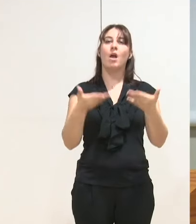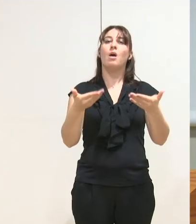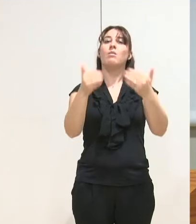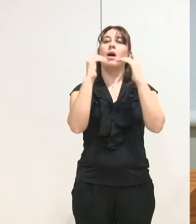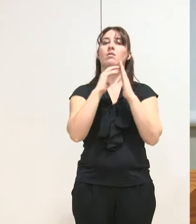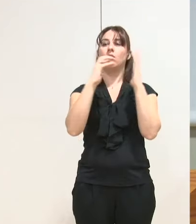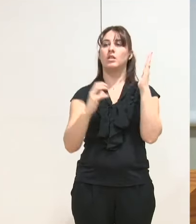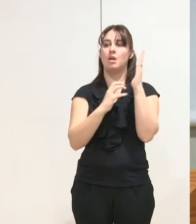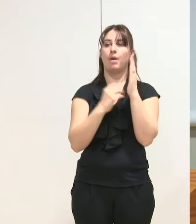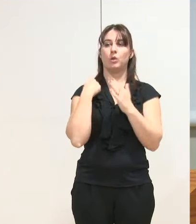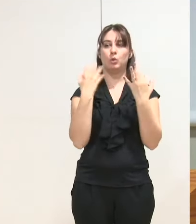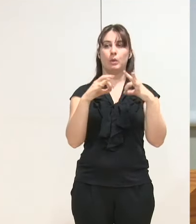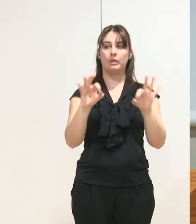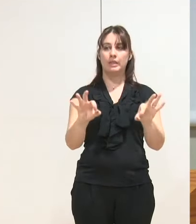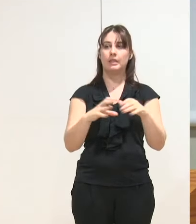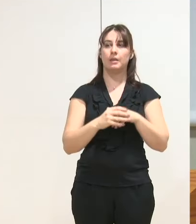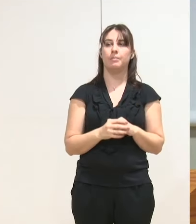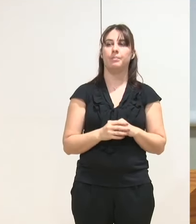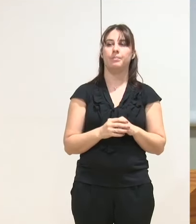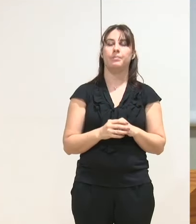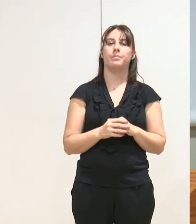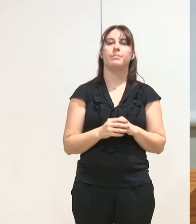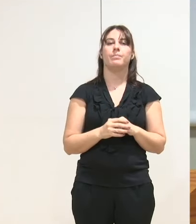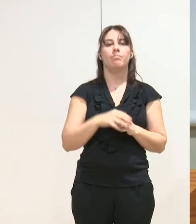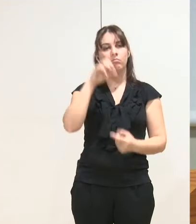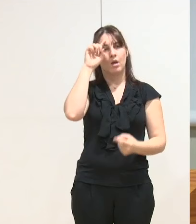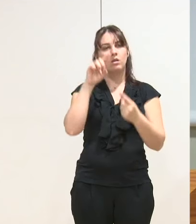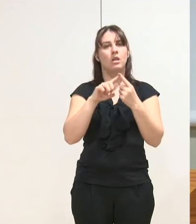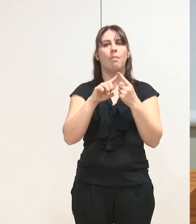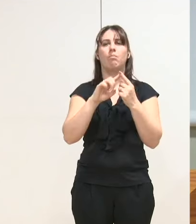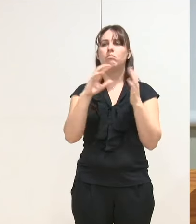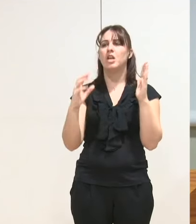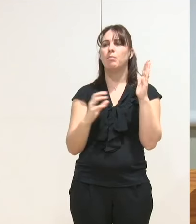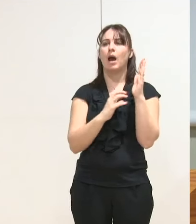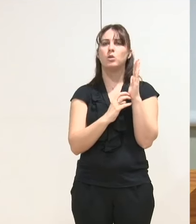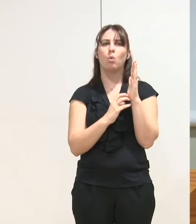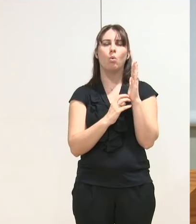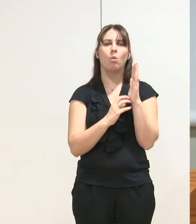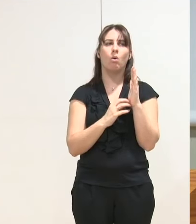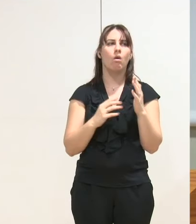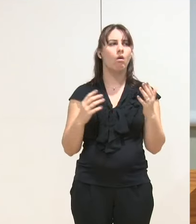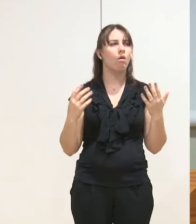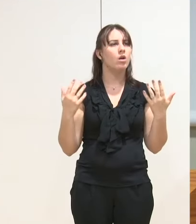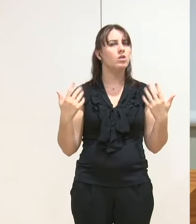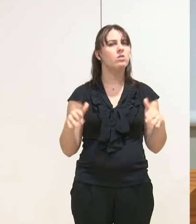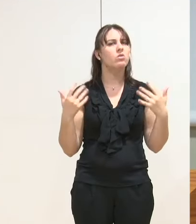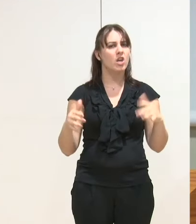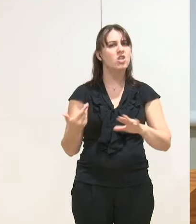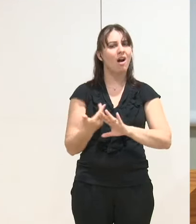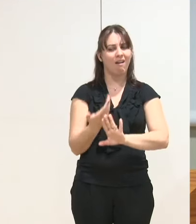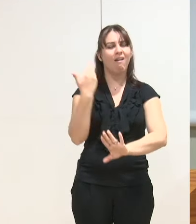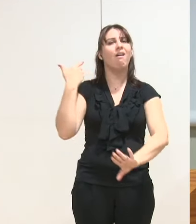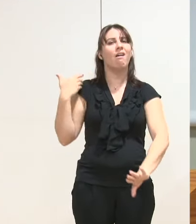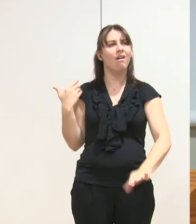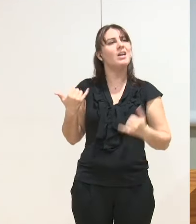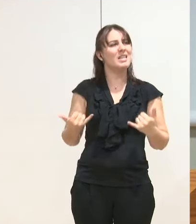délibération 10 qui une délibération qui a été déjà qui a fait l'objet de débat dans